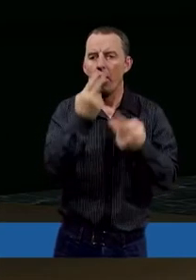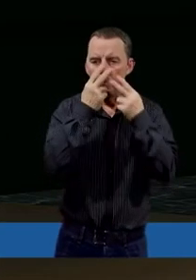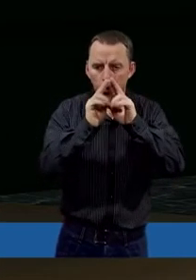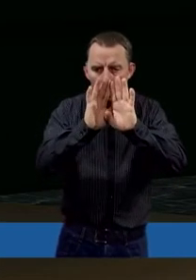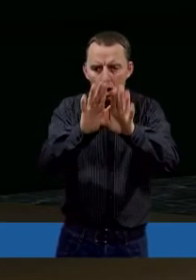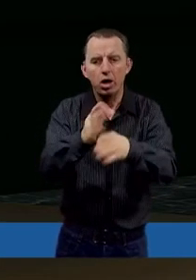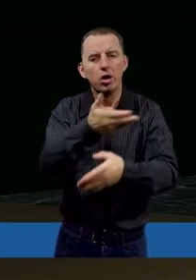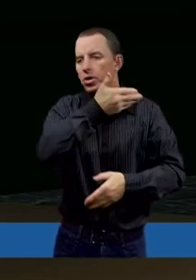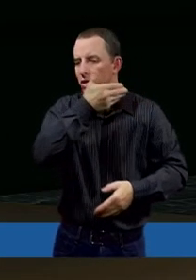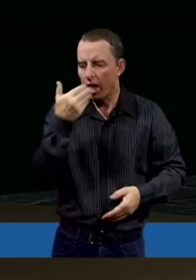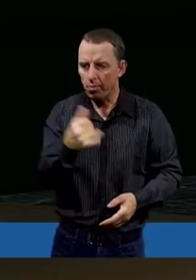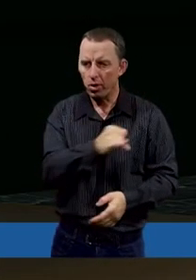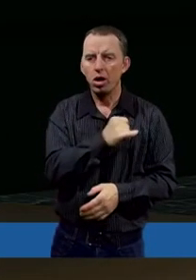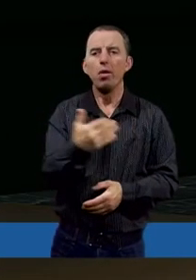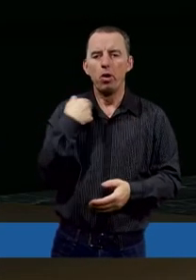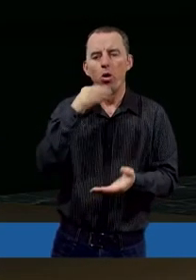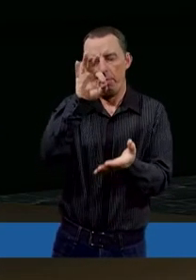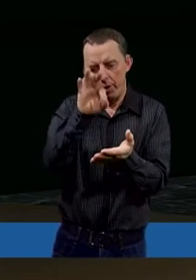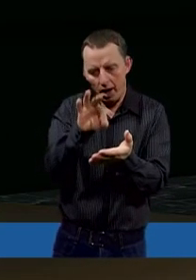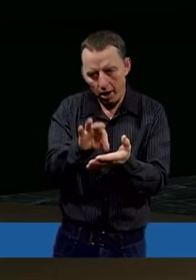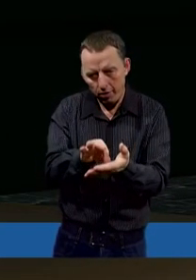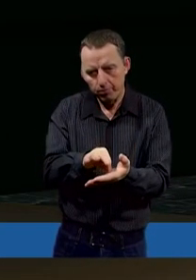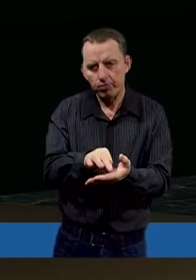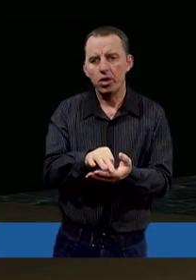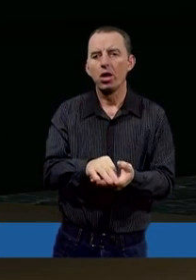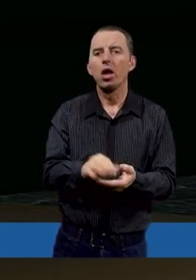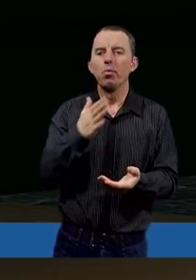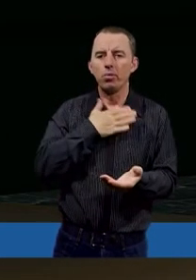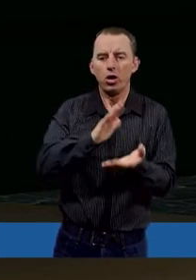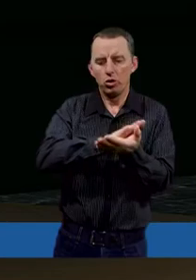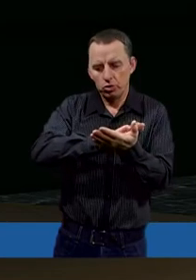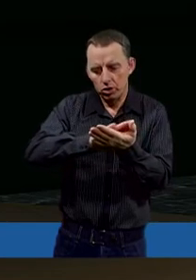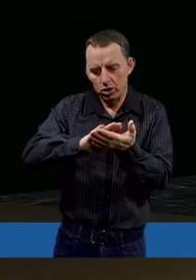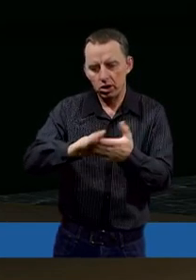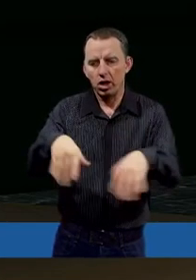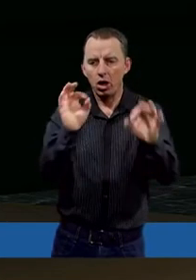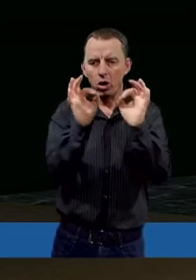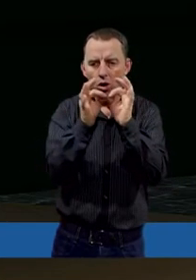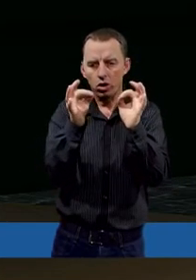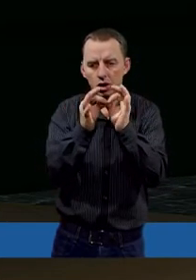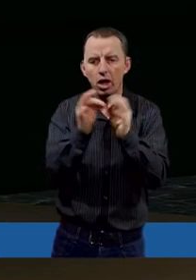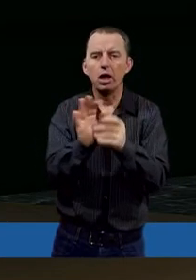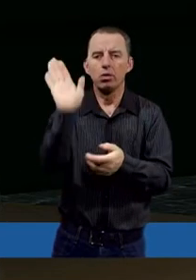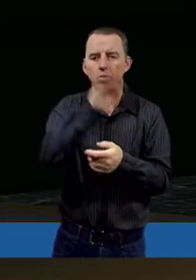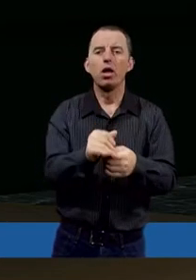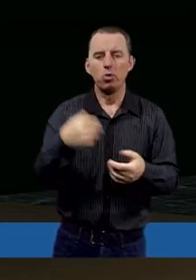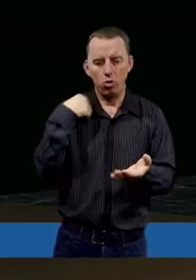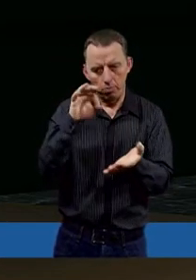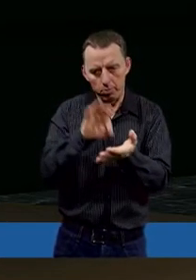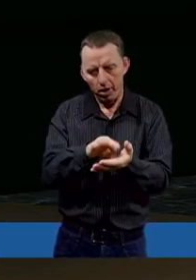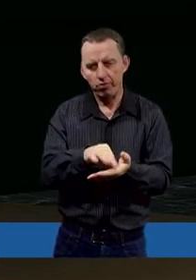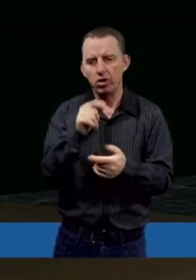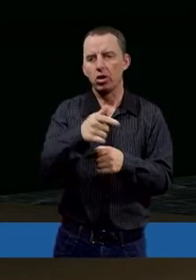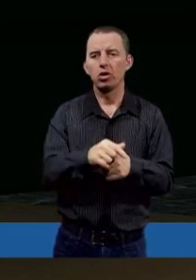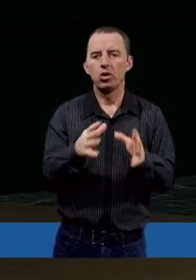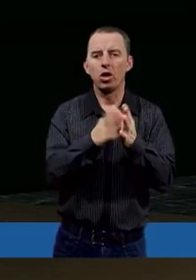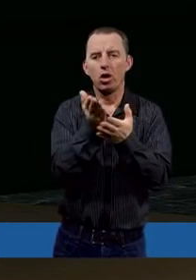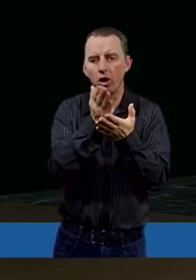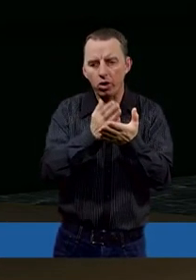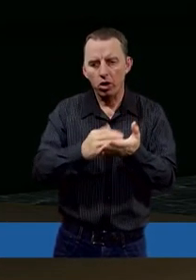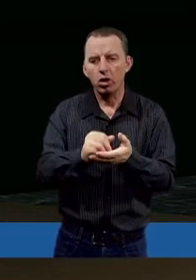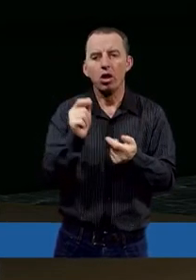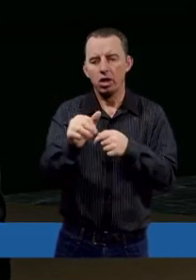pokazywał mu, że on nie ma grzechu. Czyli on był pewny, mając bardzo dobrą, ścisłą relację z Bogiem, był pewny, i tak pokazuje ten 10 rozdział, prawda? Że on jest